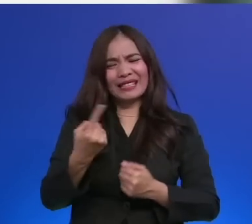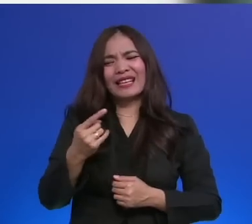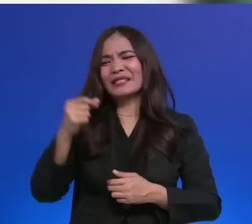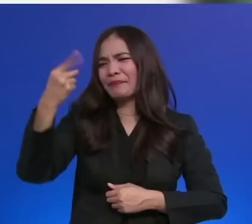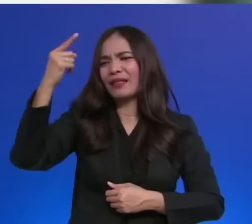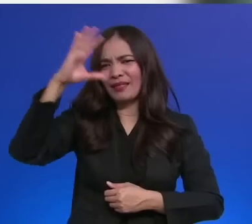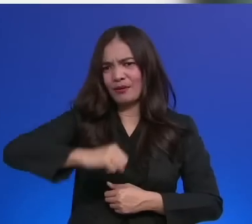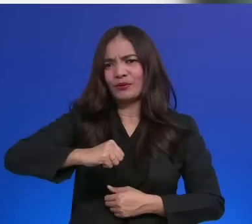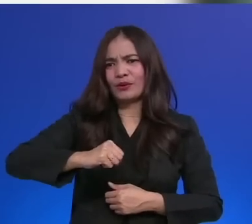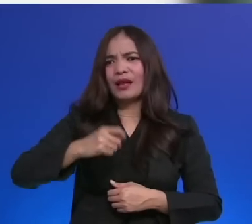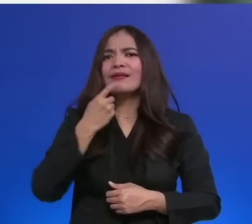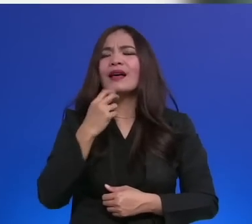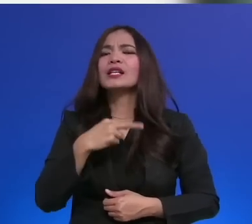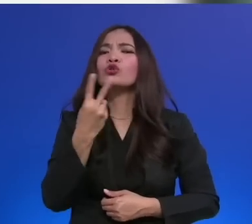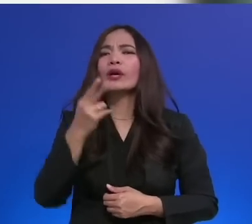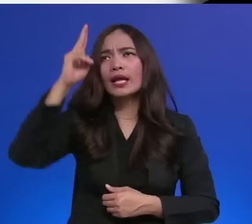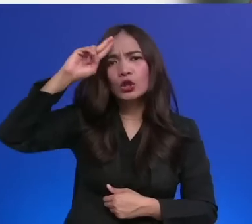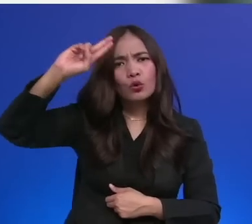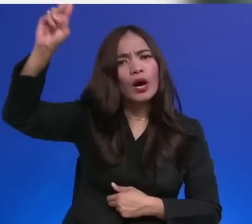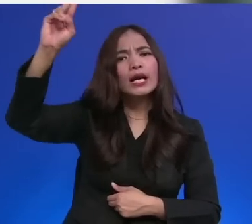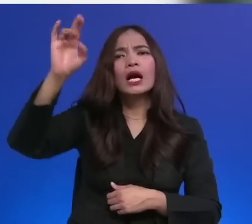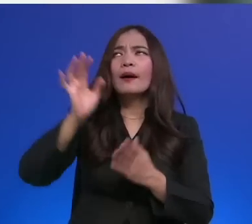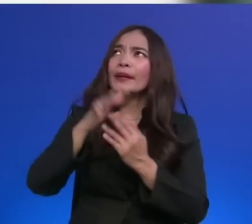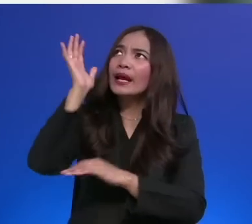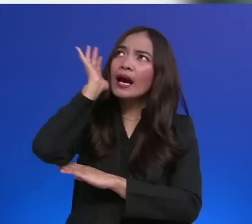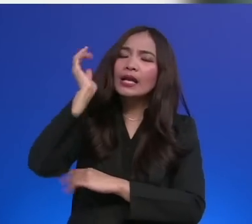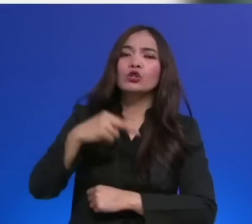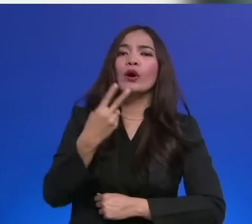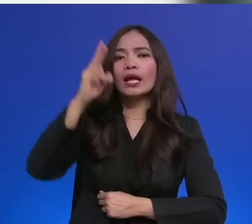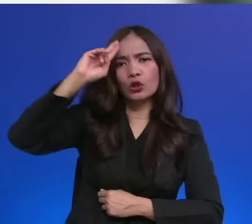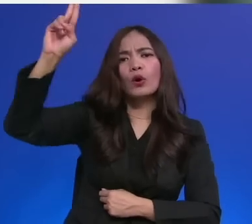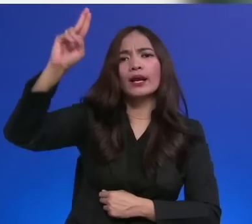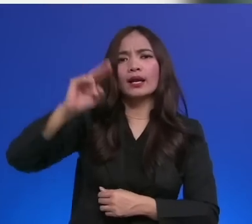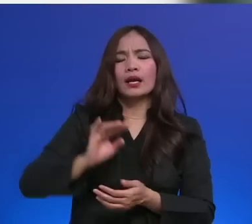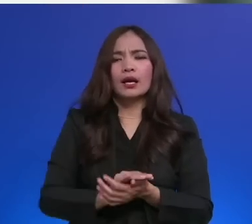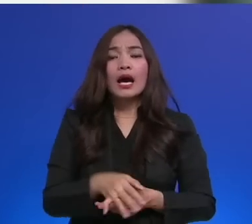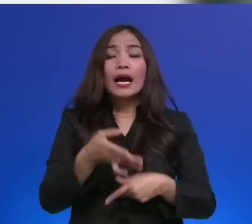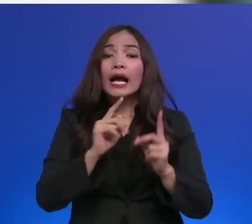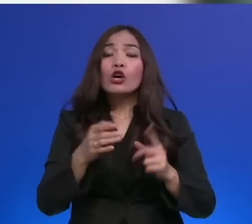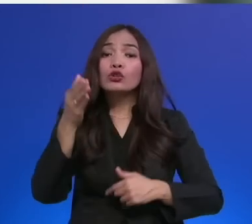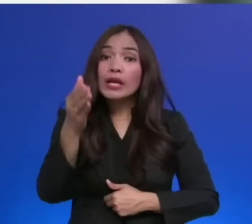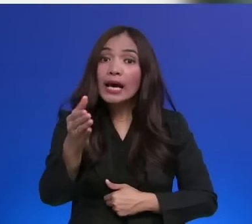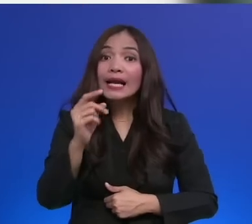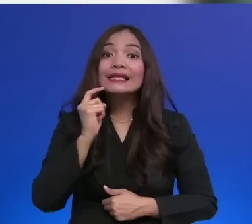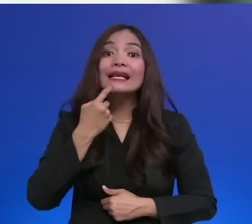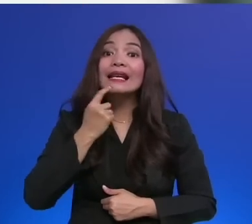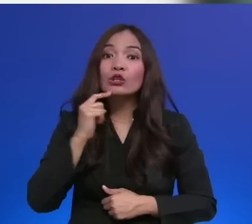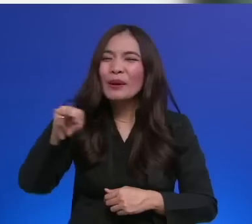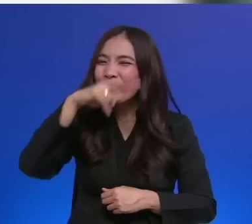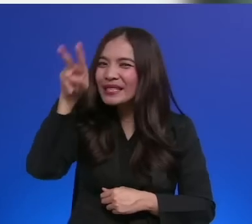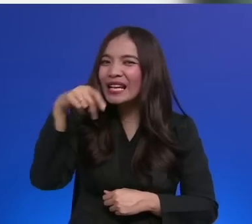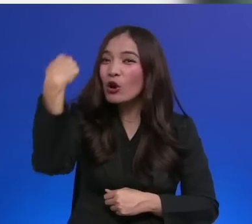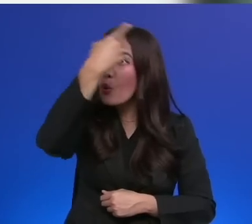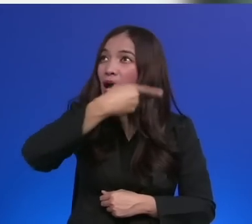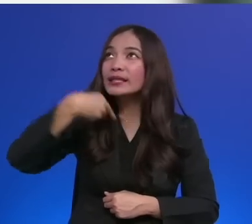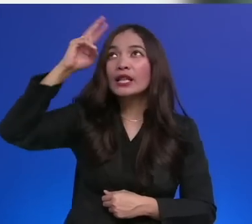terhadap suara Tuhan, kepekaan untuk mendengar suara Tuhan. Dan kalau saudara serius mencari wajah Tuhan,